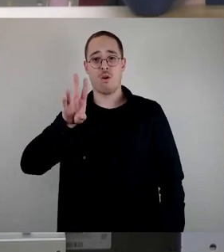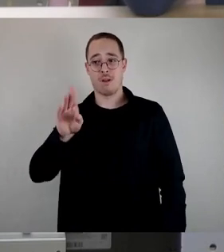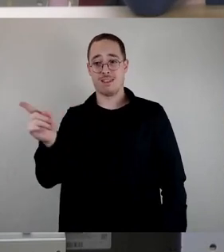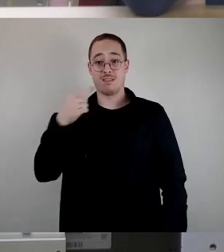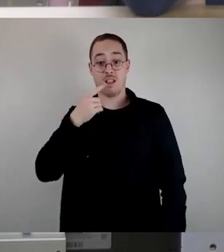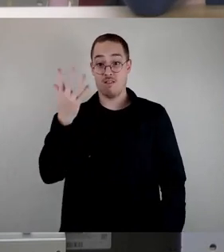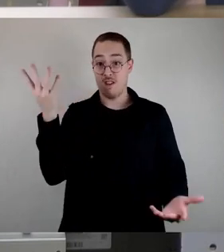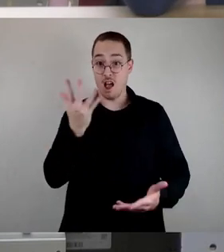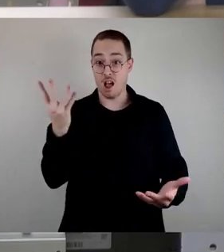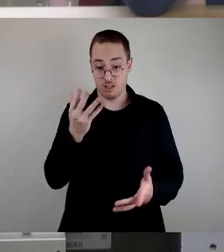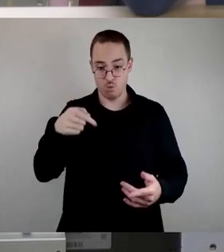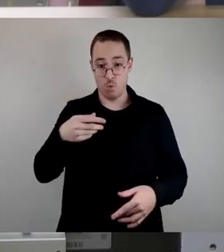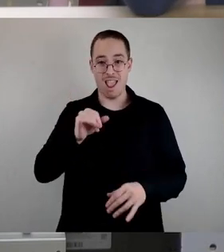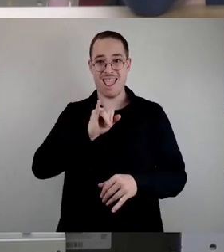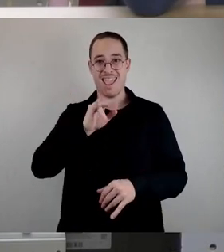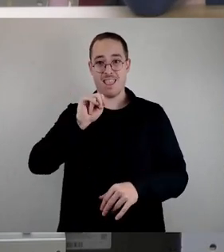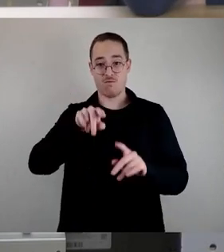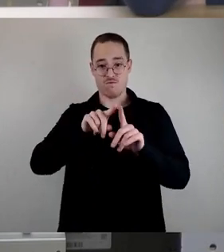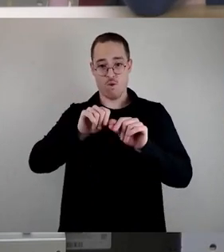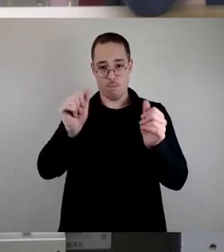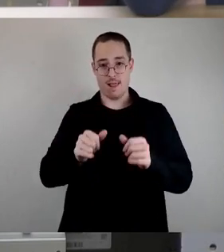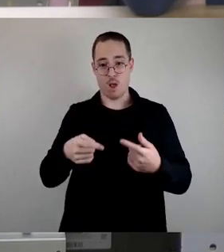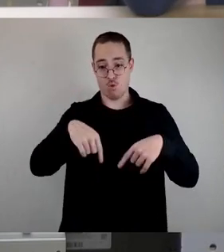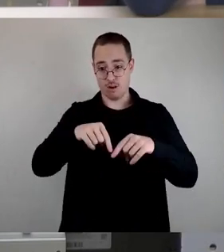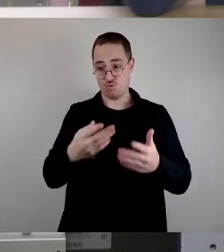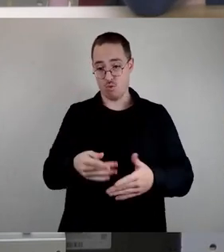hat gesagt, wenn uns keine Sicherheit